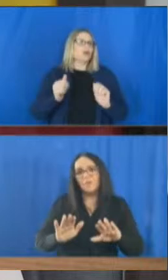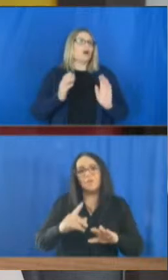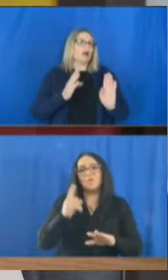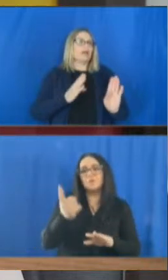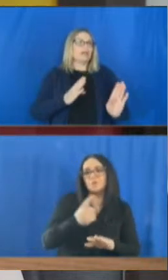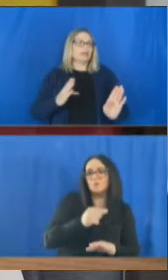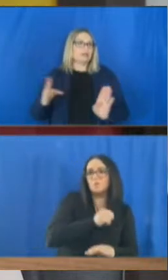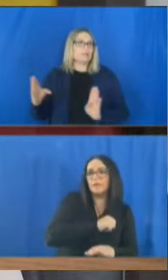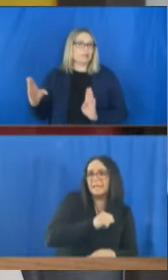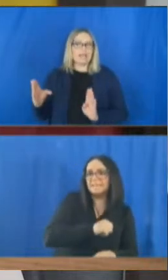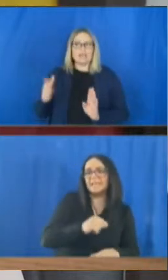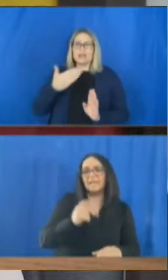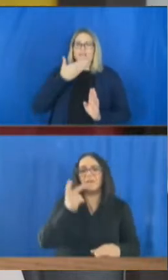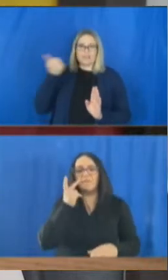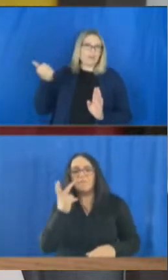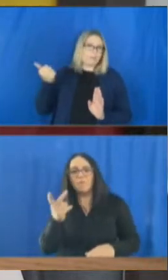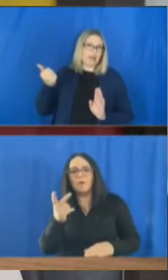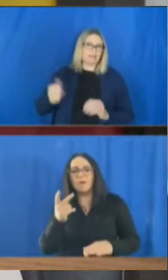Et